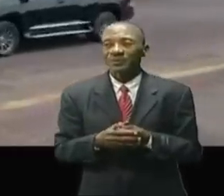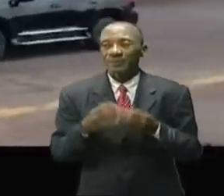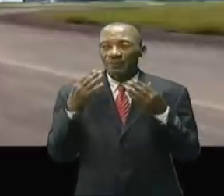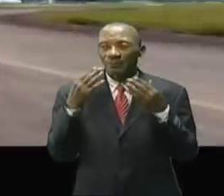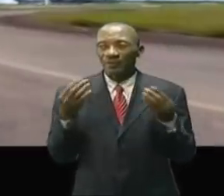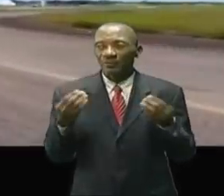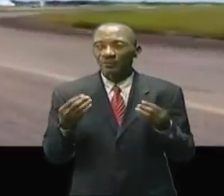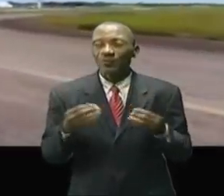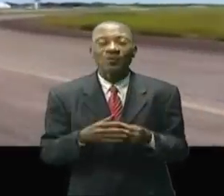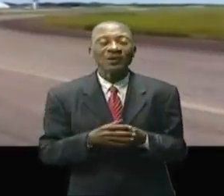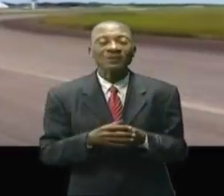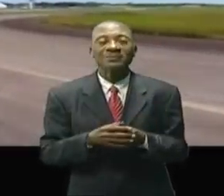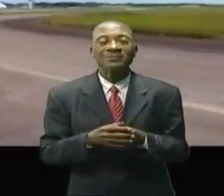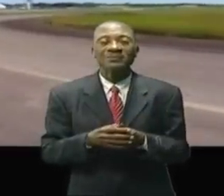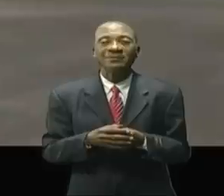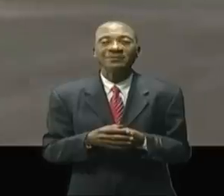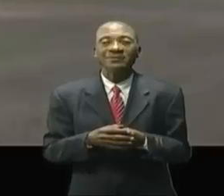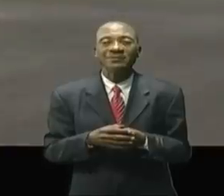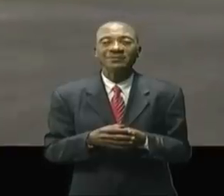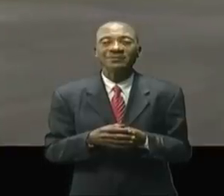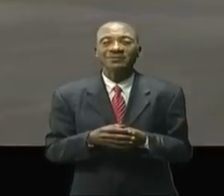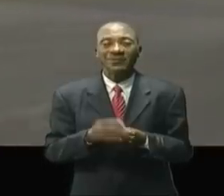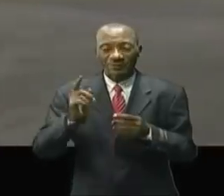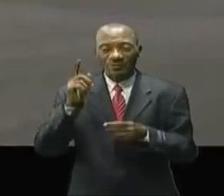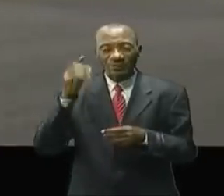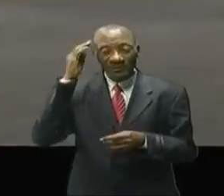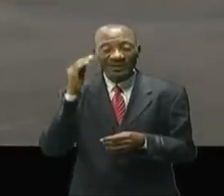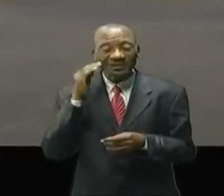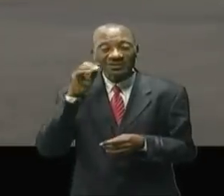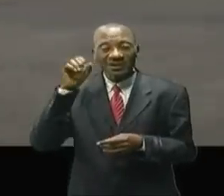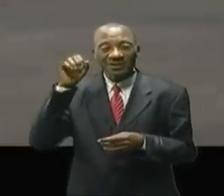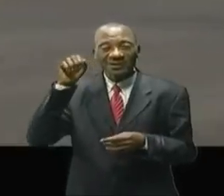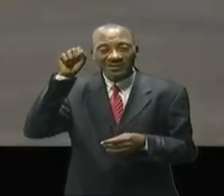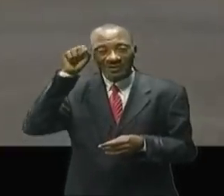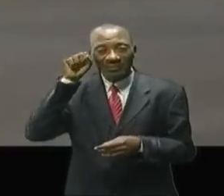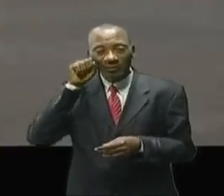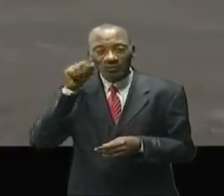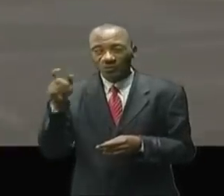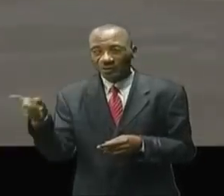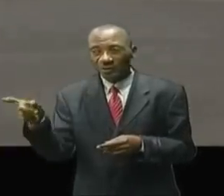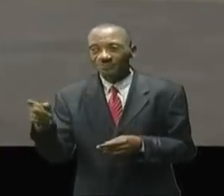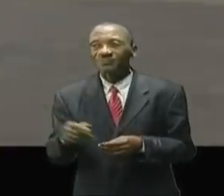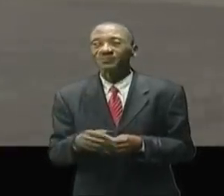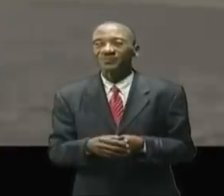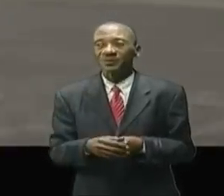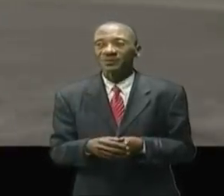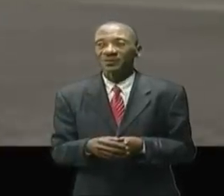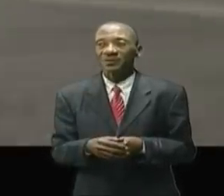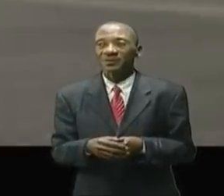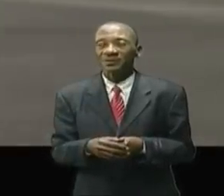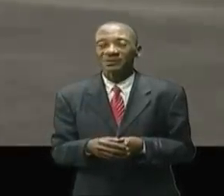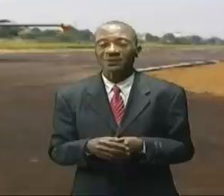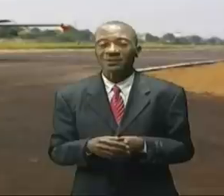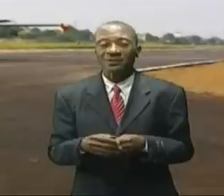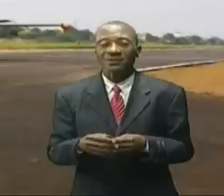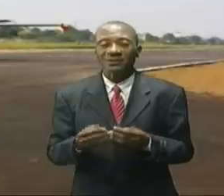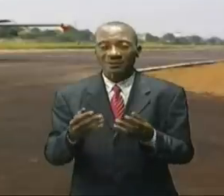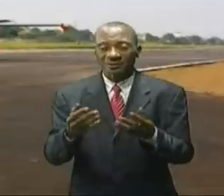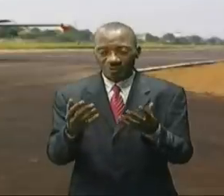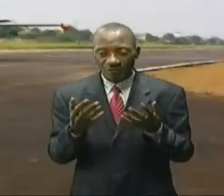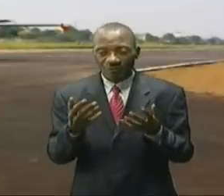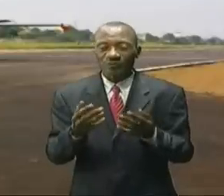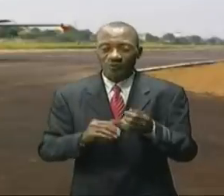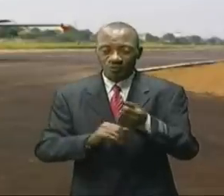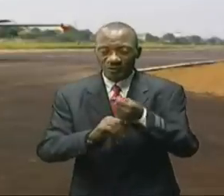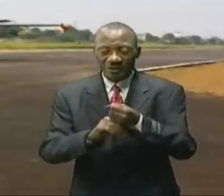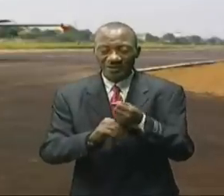pleine réhabilitation et en construction. C'est le cas de l'aéroport de Bipemba à Mbujimayi, l'aéroport de Bangboka à